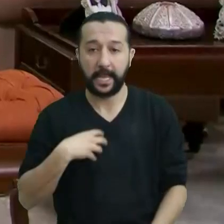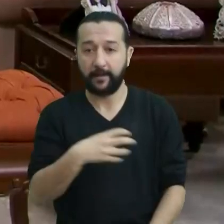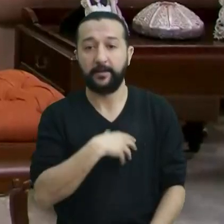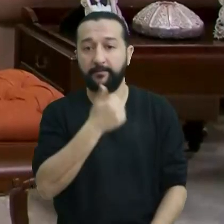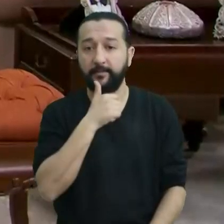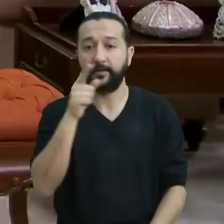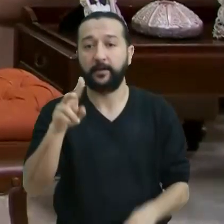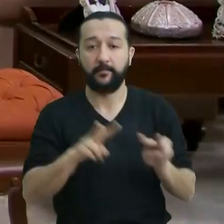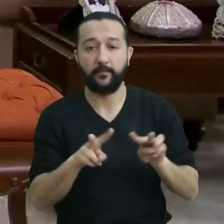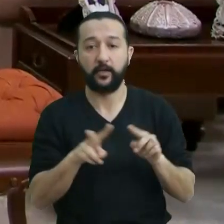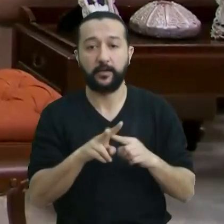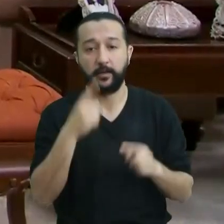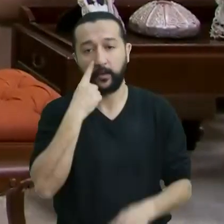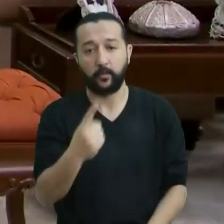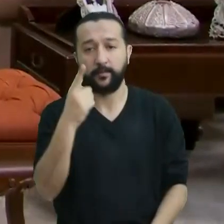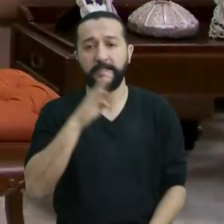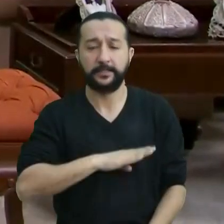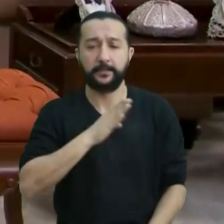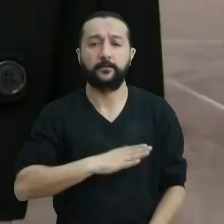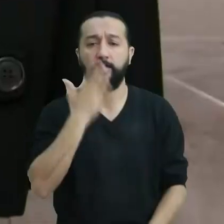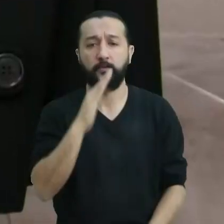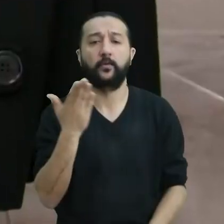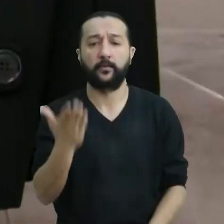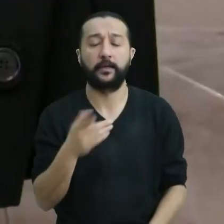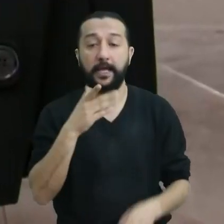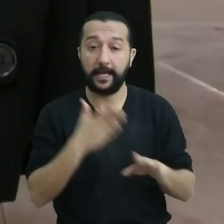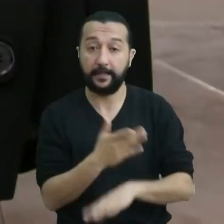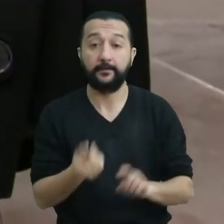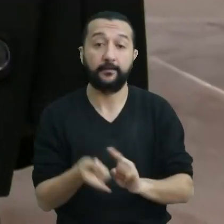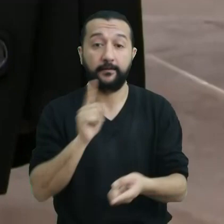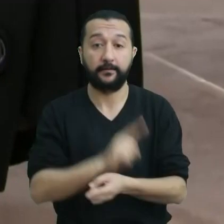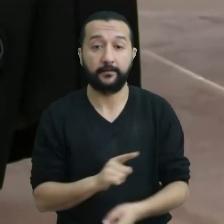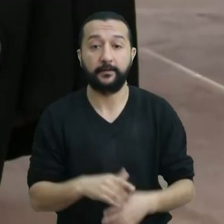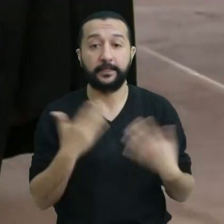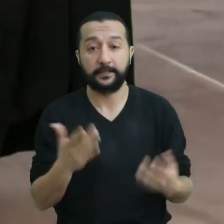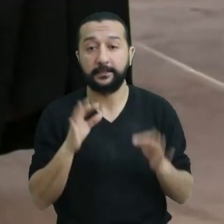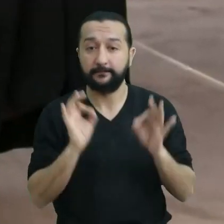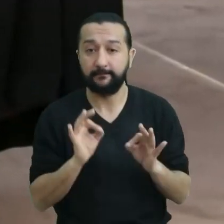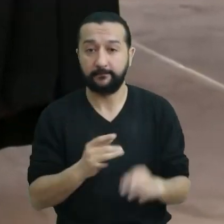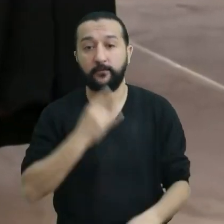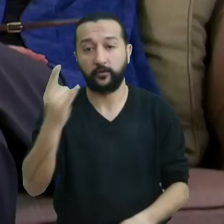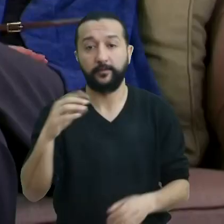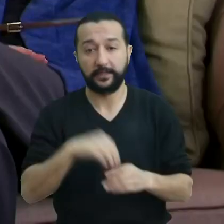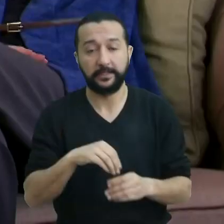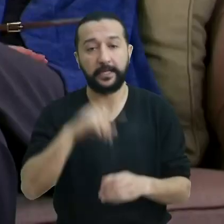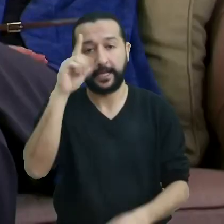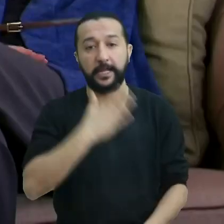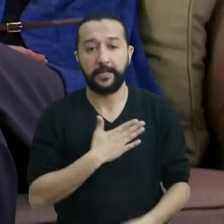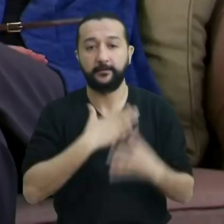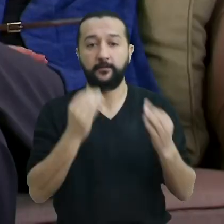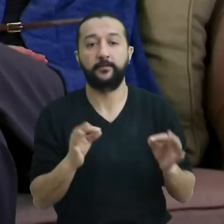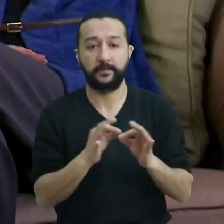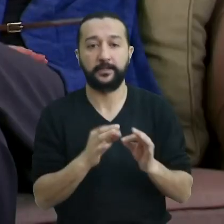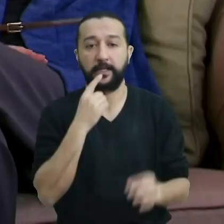annemlerin, babamların Mahmut Kemal'i görme konusunda bir şikayetleri yok anneciğim. Hatta hani sık sık götürdüğümüz için Allah razı olsun